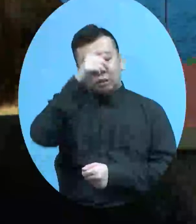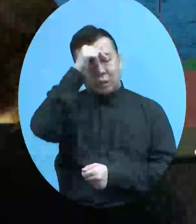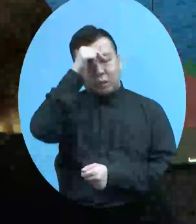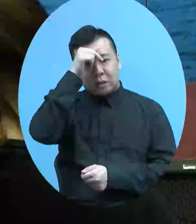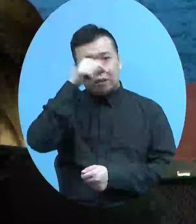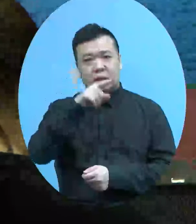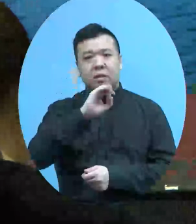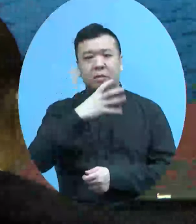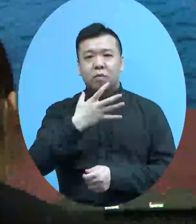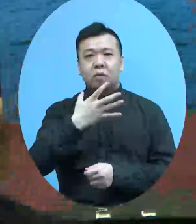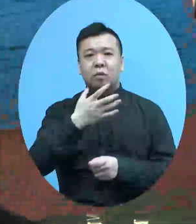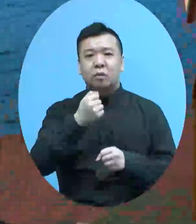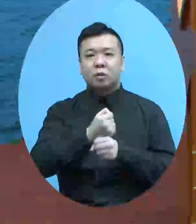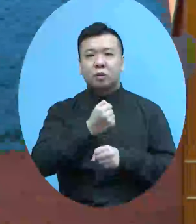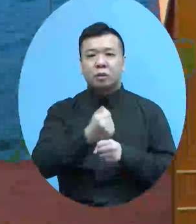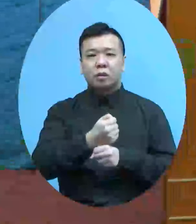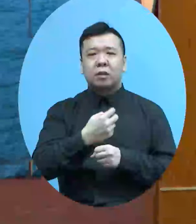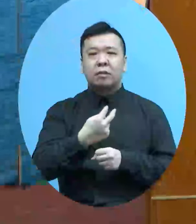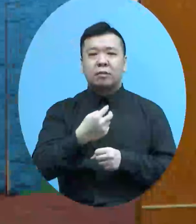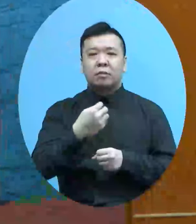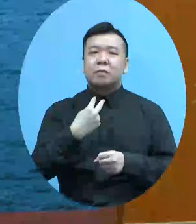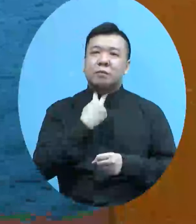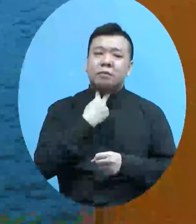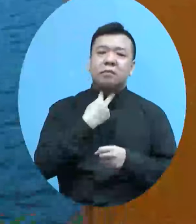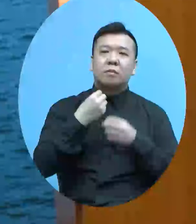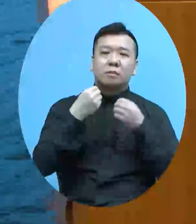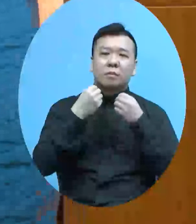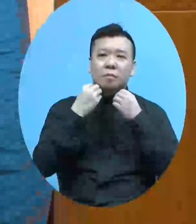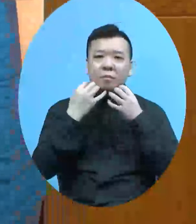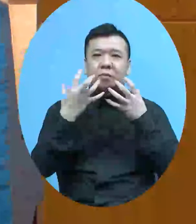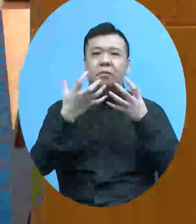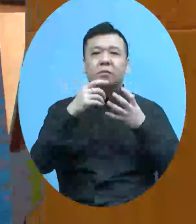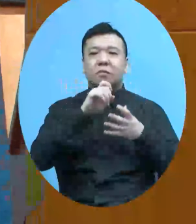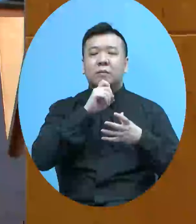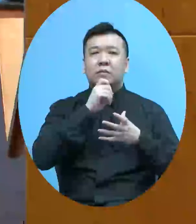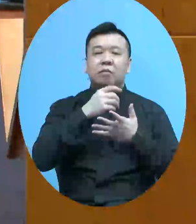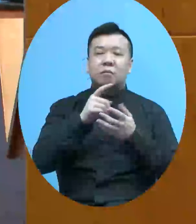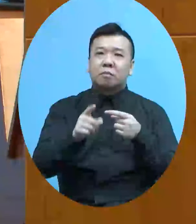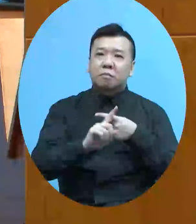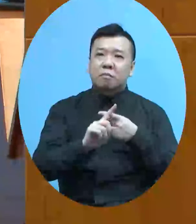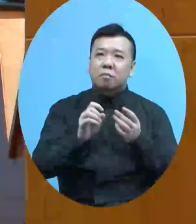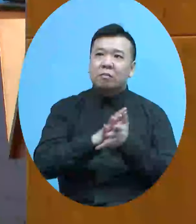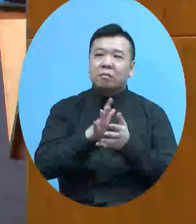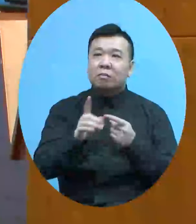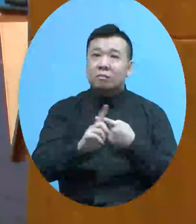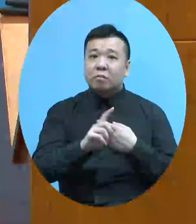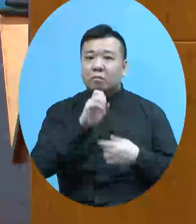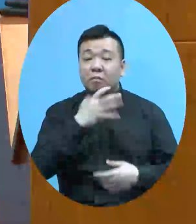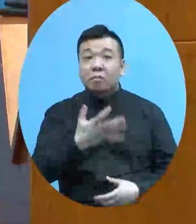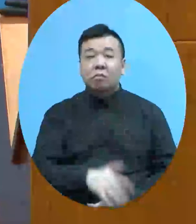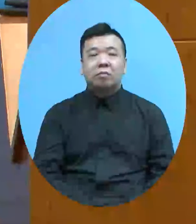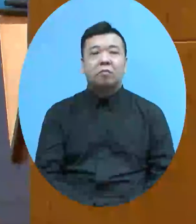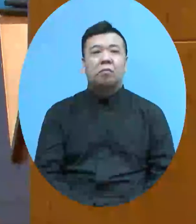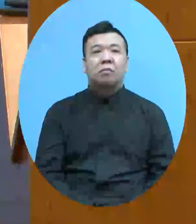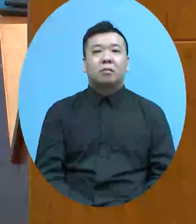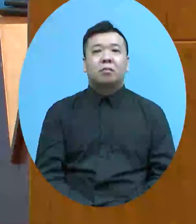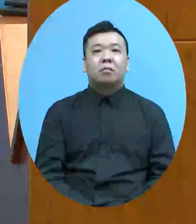護人員他們有沒有份即是做一些插合等等的就是他們感染的風險是怎樣呢麻煩你